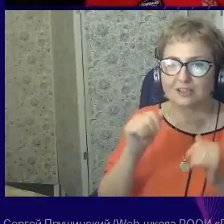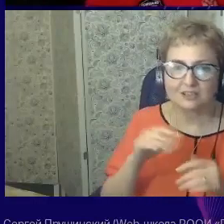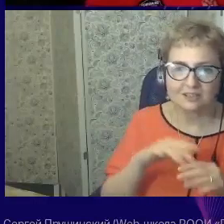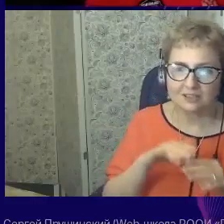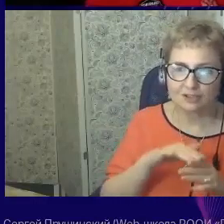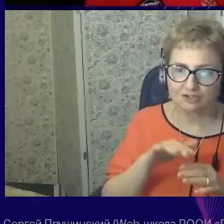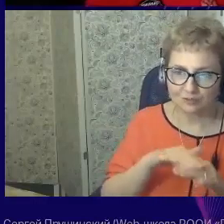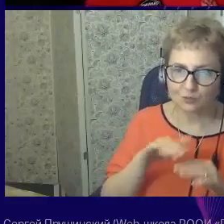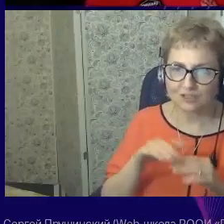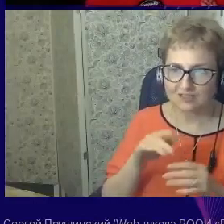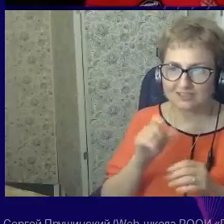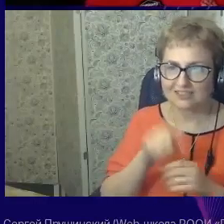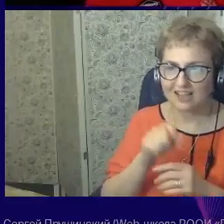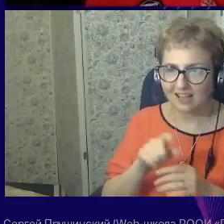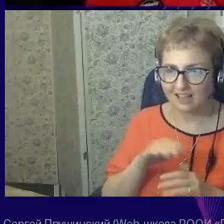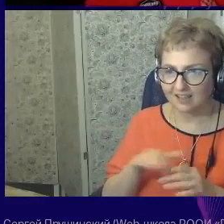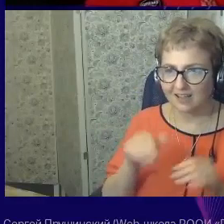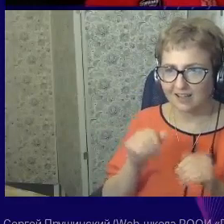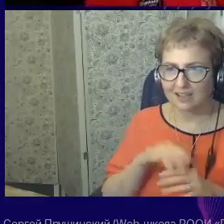решает такие интересные задания.